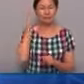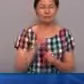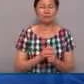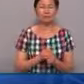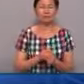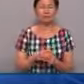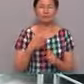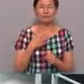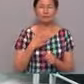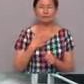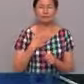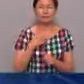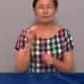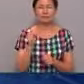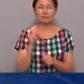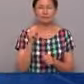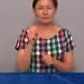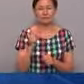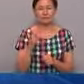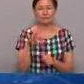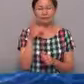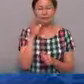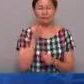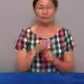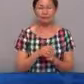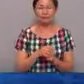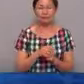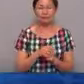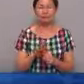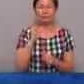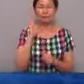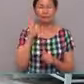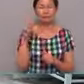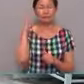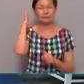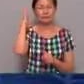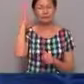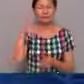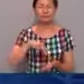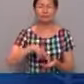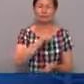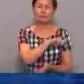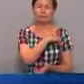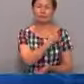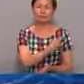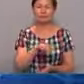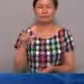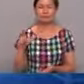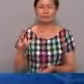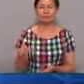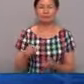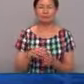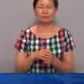11 лет. Я учусь в 8-й школе гимназии имени Дулати. В будущем я мечтаю стать врачом, чтобы лечить людей, чтобы все были здоровы